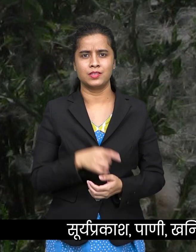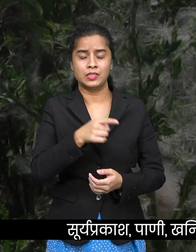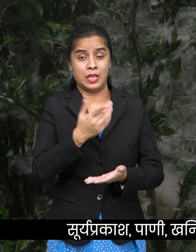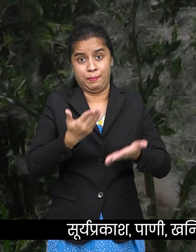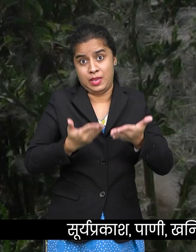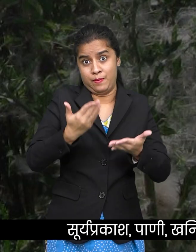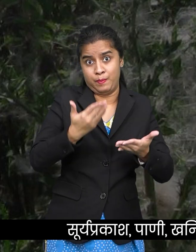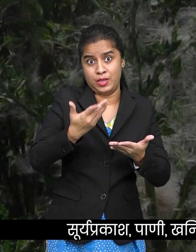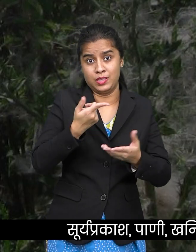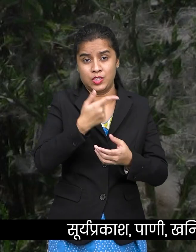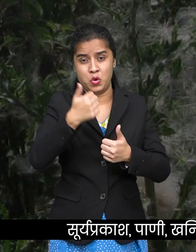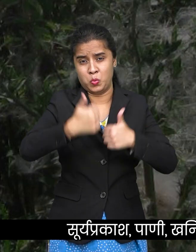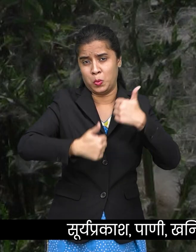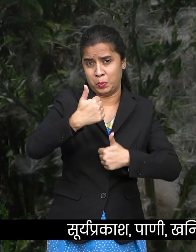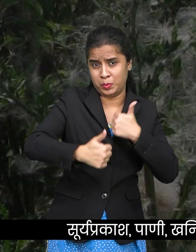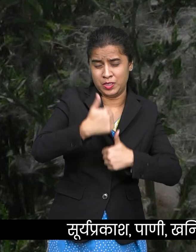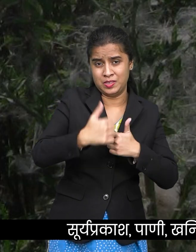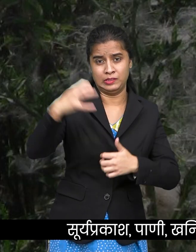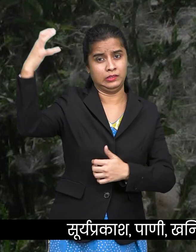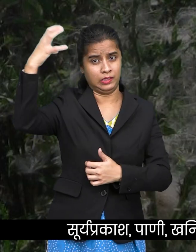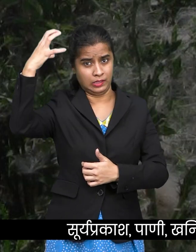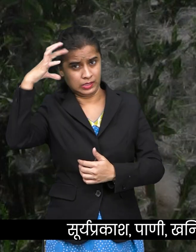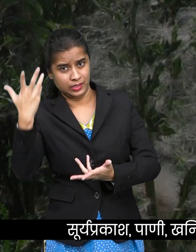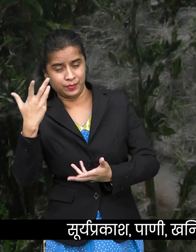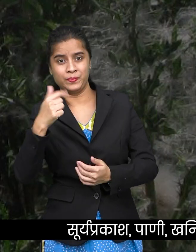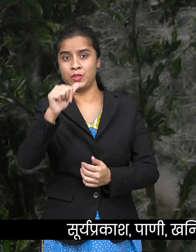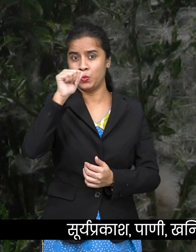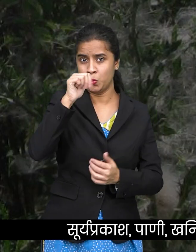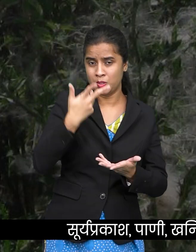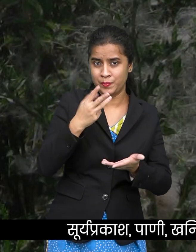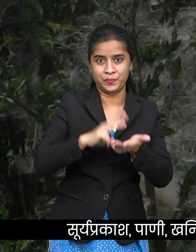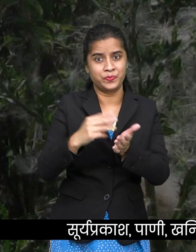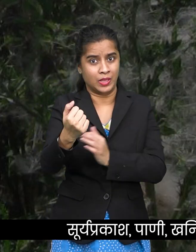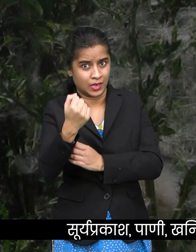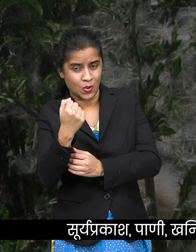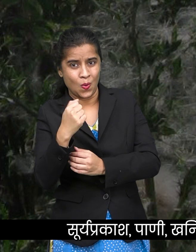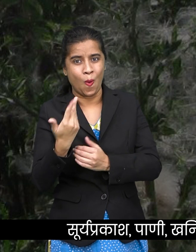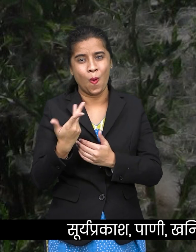सूर्यप्रकाश, पाणी, खनिजे आणि अवकाश यासाठी तीव्र स्पर्धा असले.